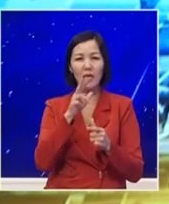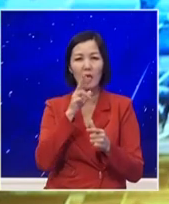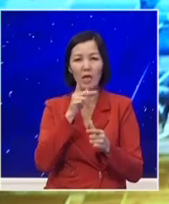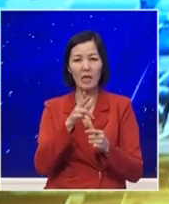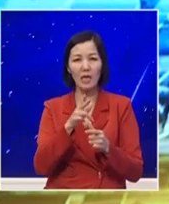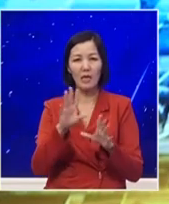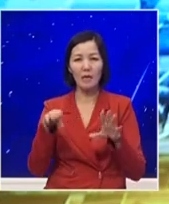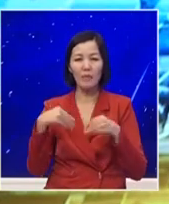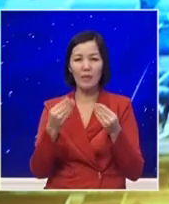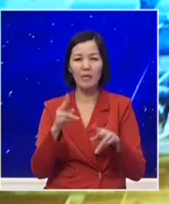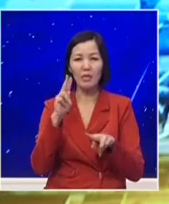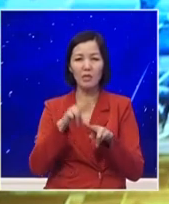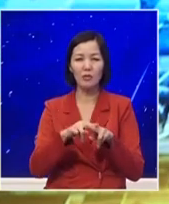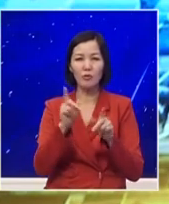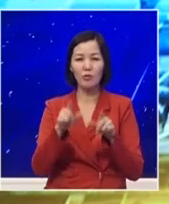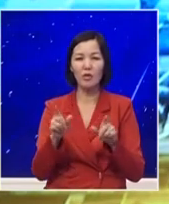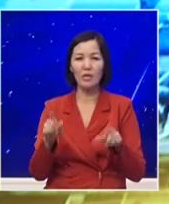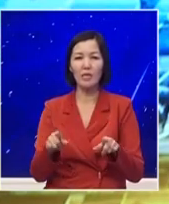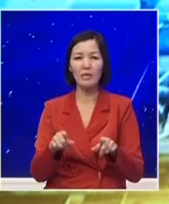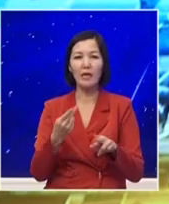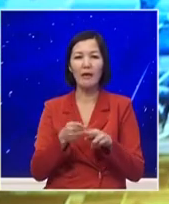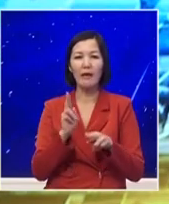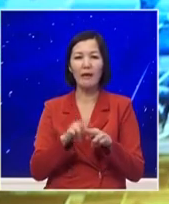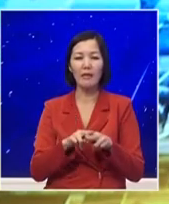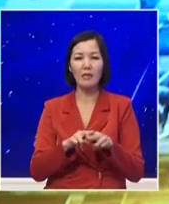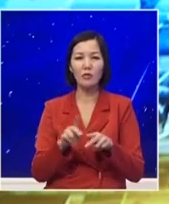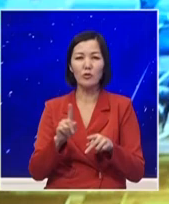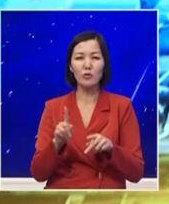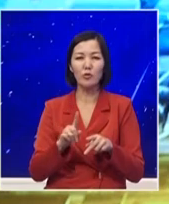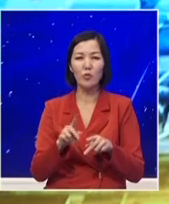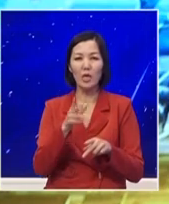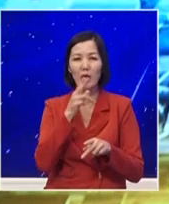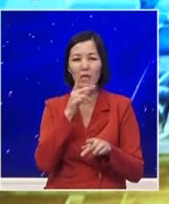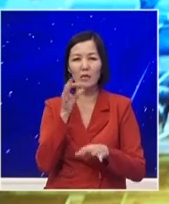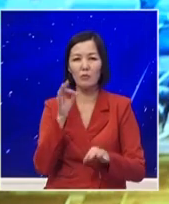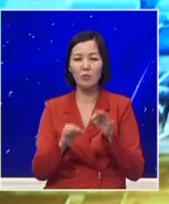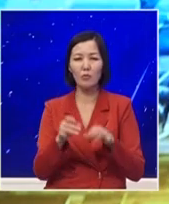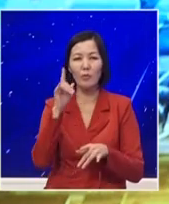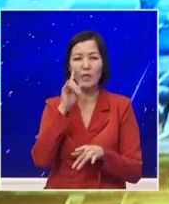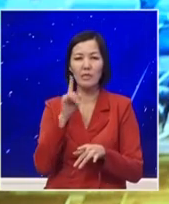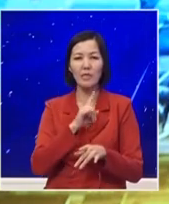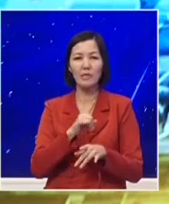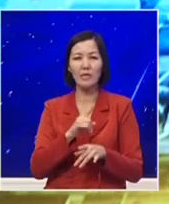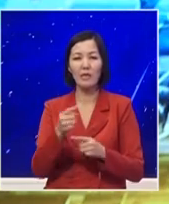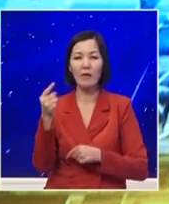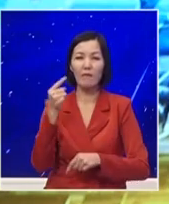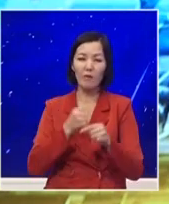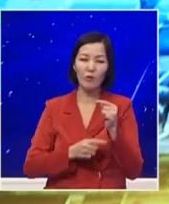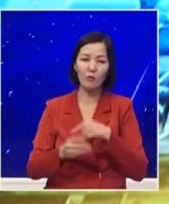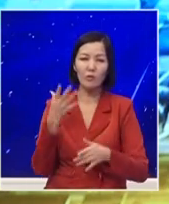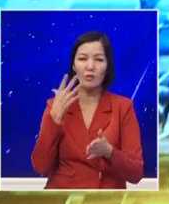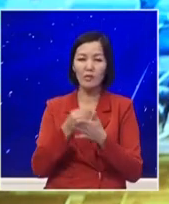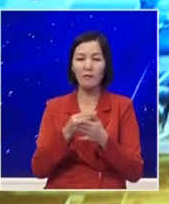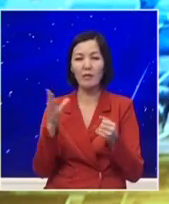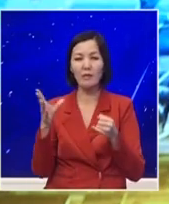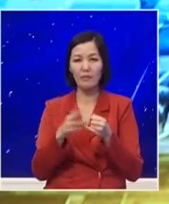о передаче осужденных лиц. Это означает, что осужденные корейским судом казахстанцы теперь будут отбывать наказание на своей